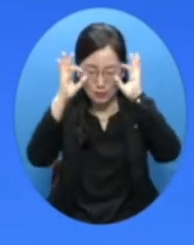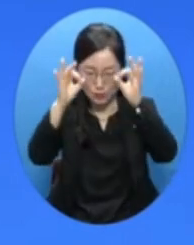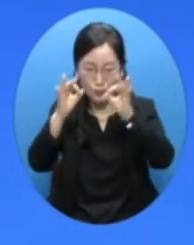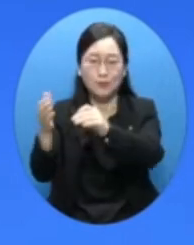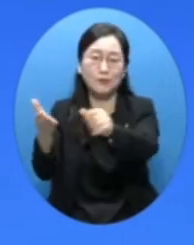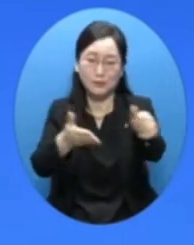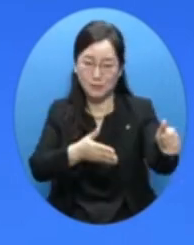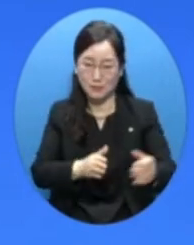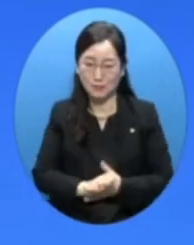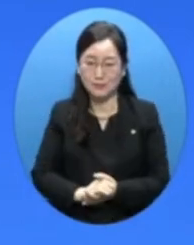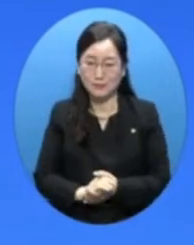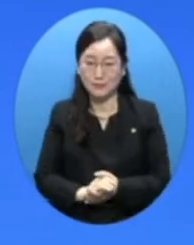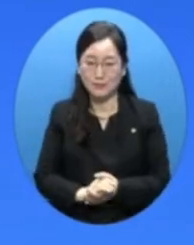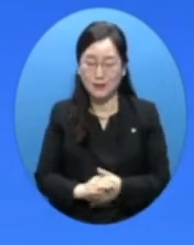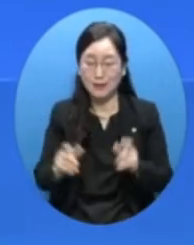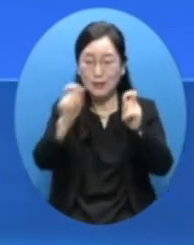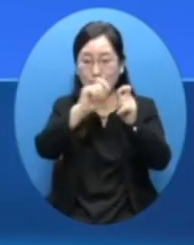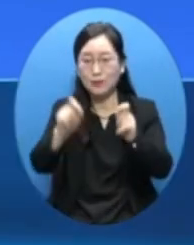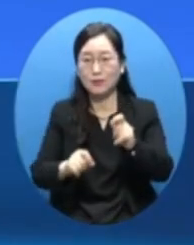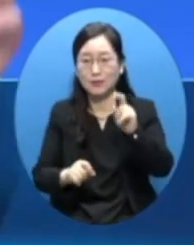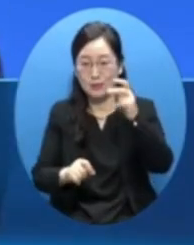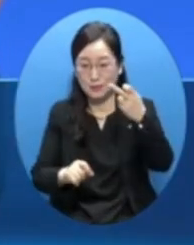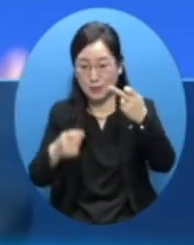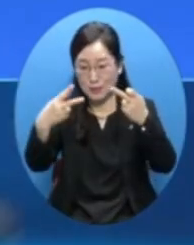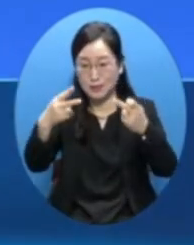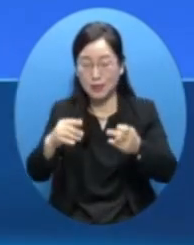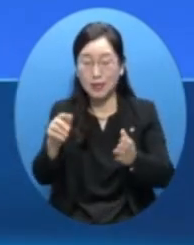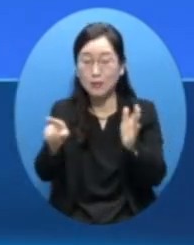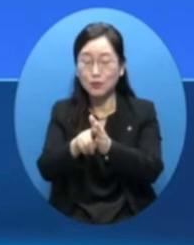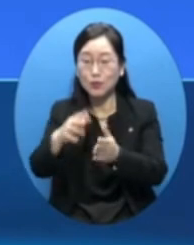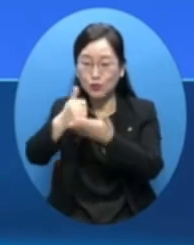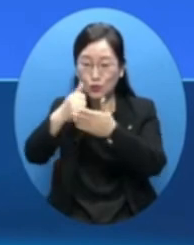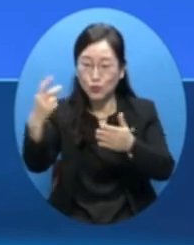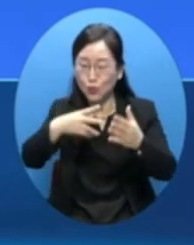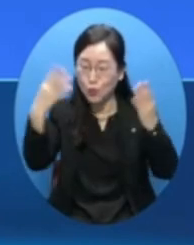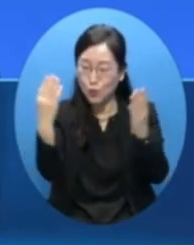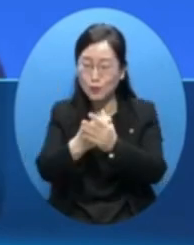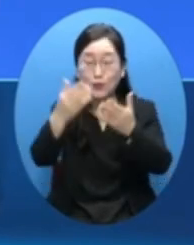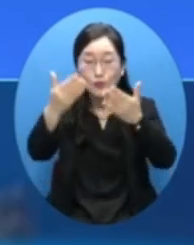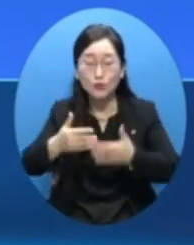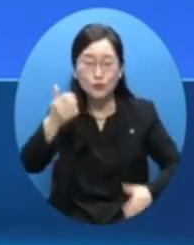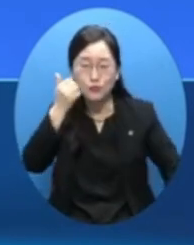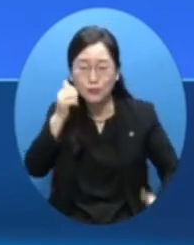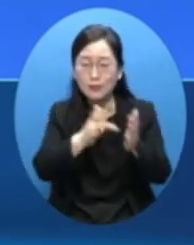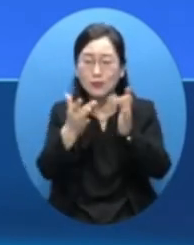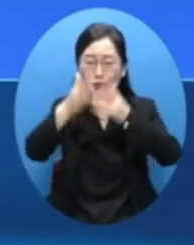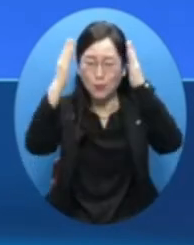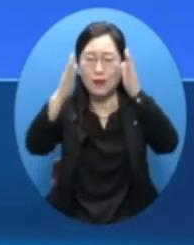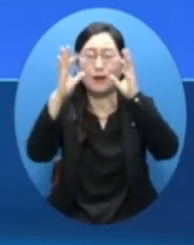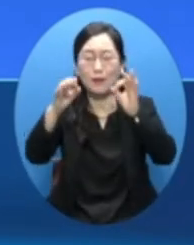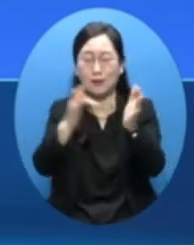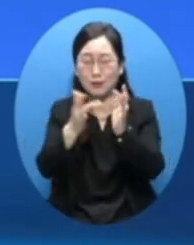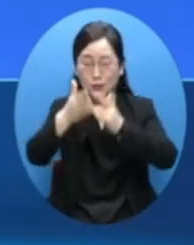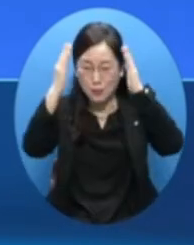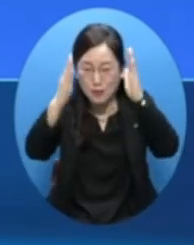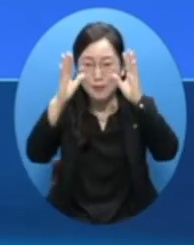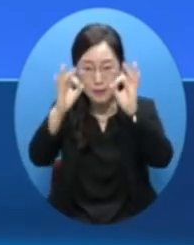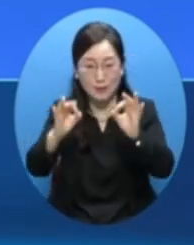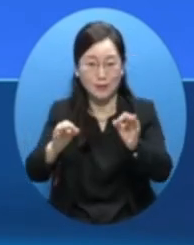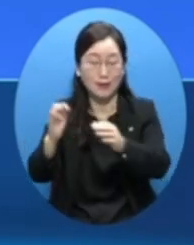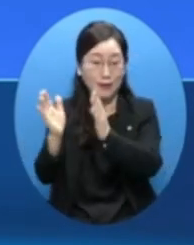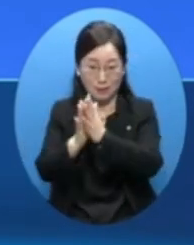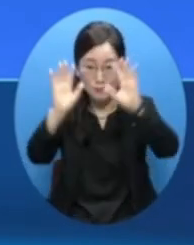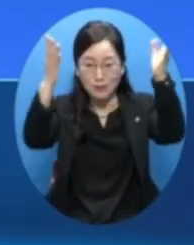되기를 바랍니다. 히브리서 12장 2절 말씀합니다. 믿음의 주여 또 온전하게 하시는 인 예수를 바라보자. 예수를 바라보자.